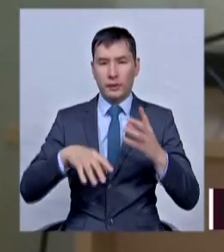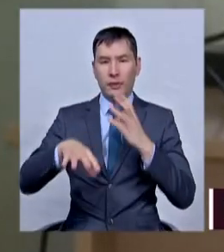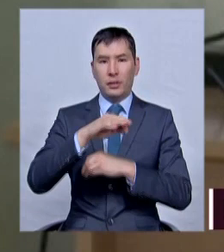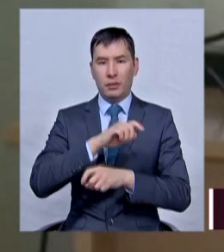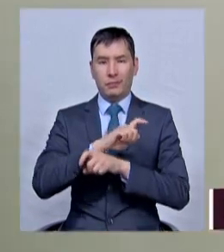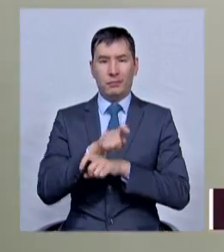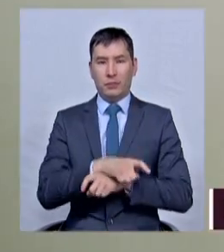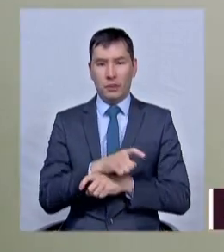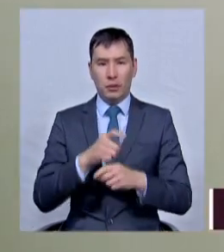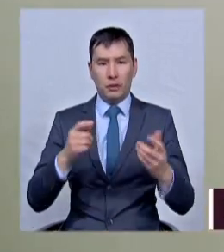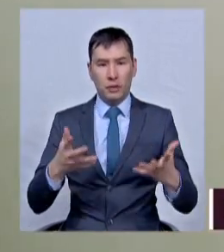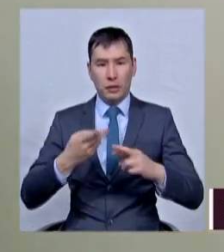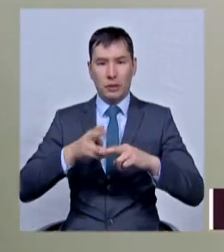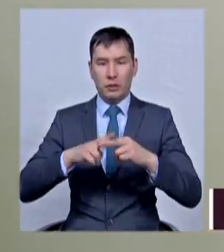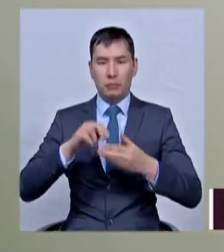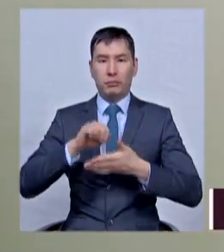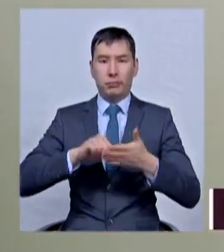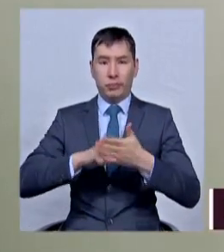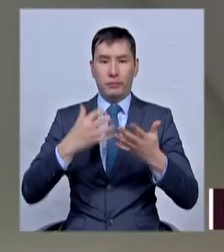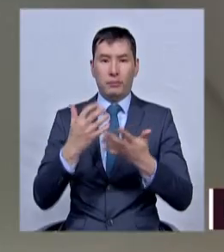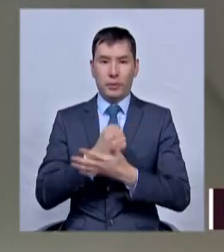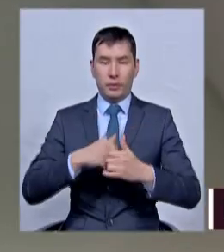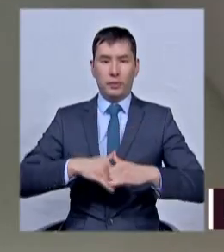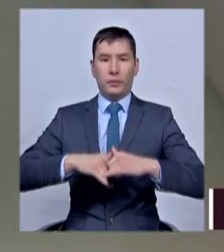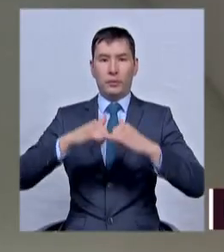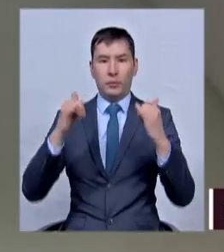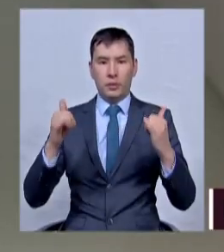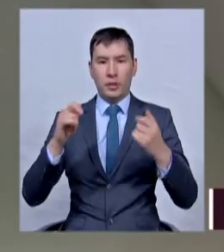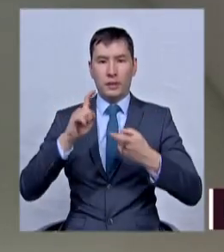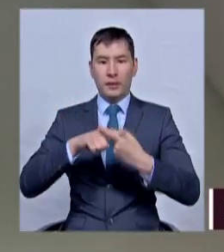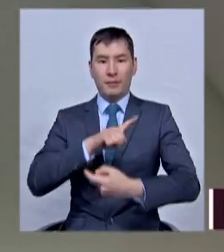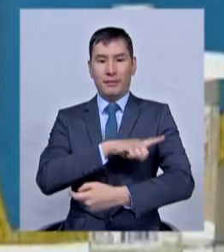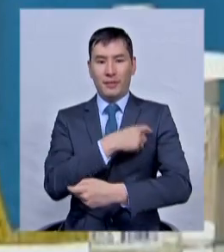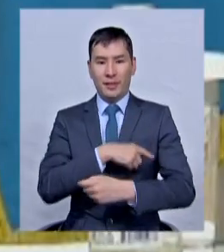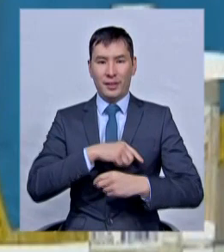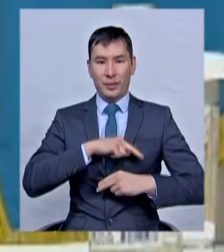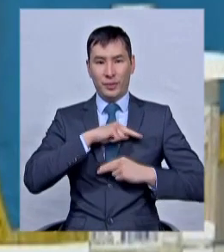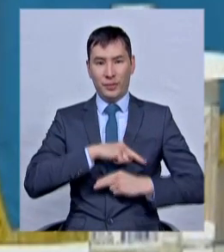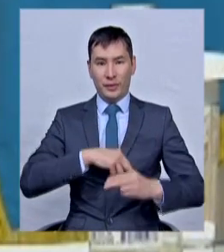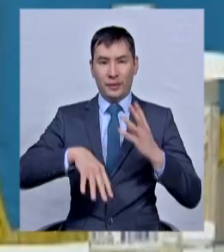індеттен сақтану деңгейі төмендеп кеткен, медициналық ұйымдардың дайындығы да көңіл көншітпейді.